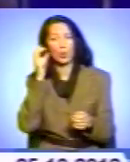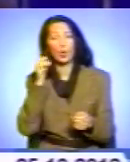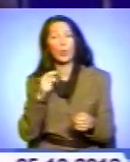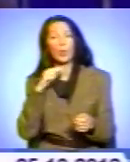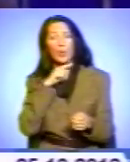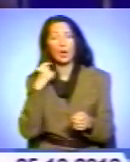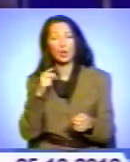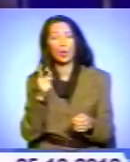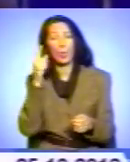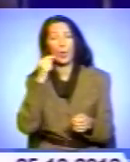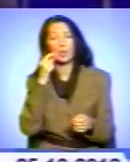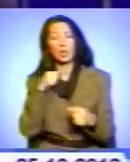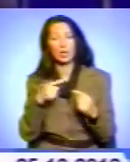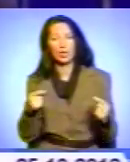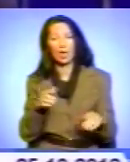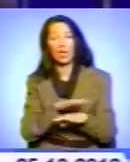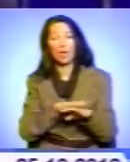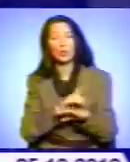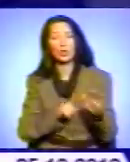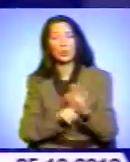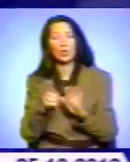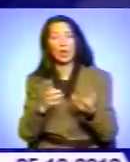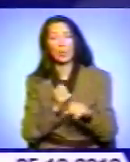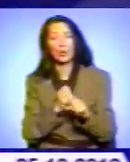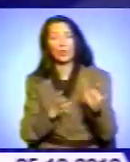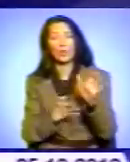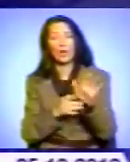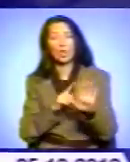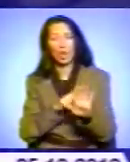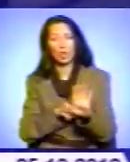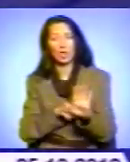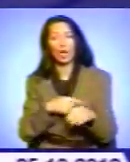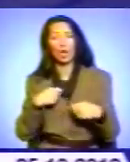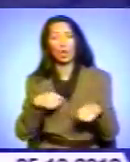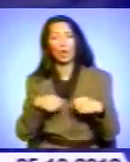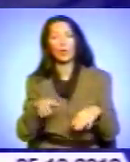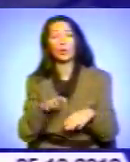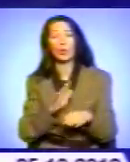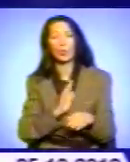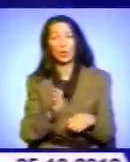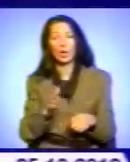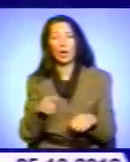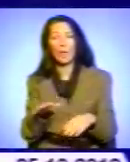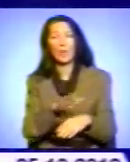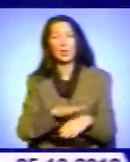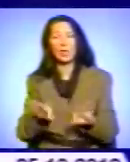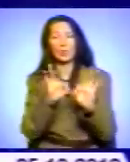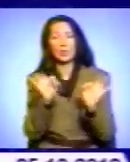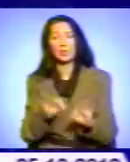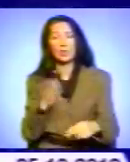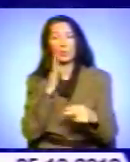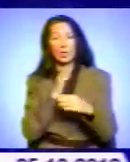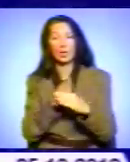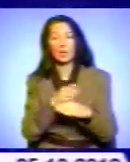продукцію. Ярмарок розпочне свою роботу о 9 годині. Торгівлю здійснюватимуть на Майдані мистецтв,